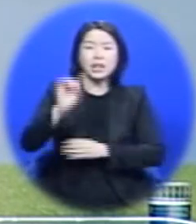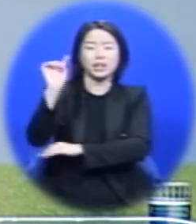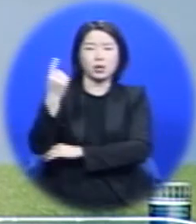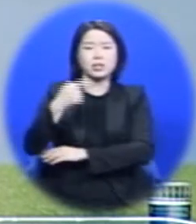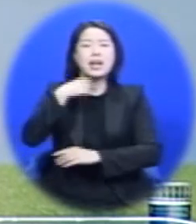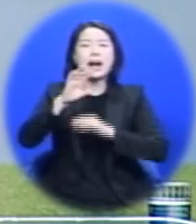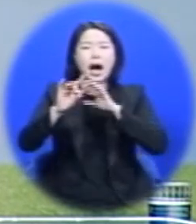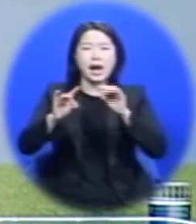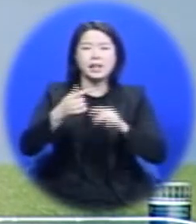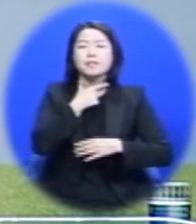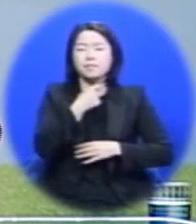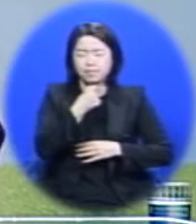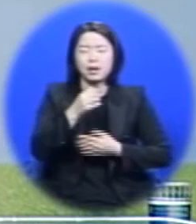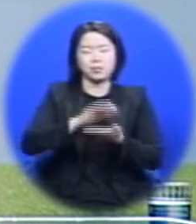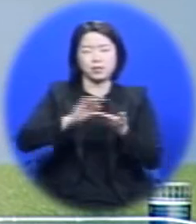갈급함입니다.